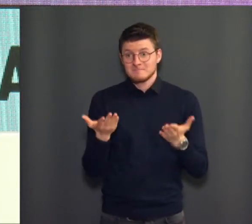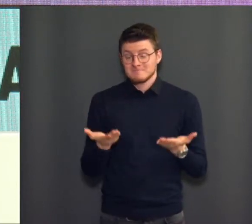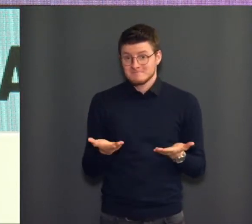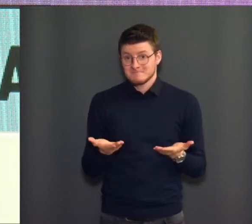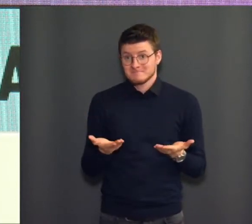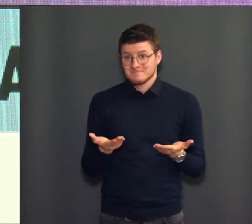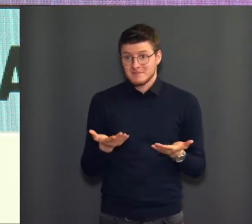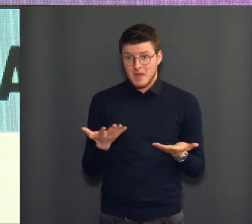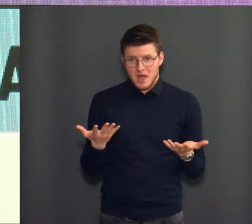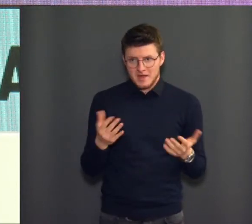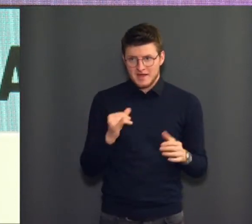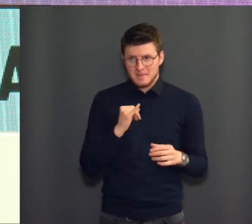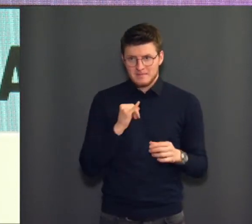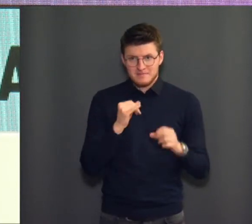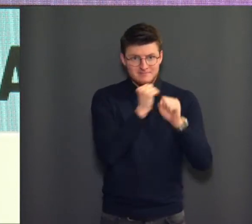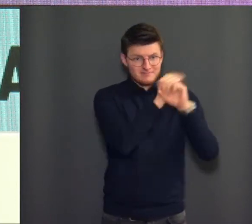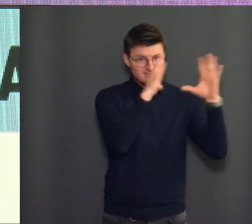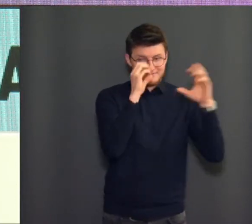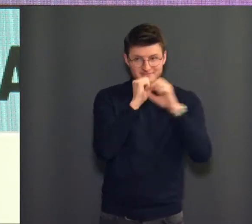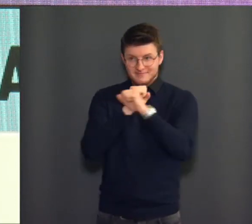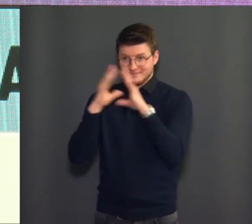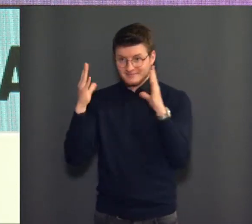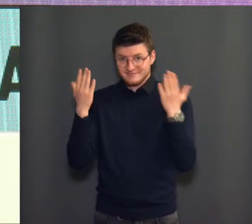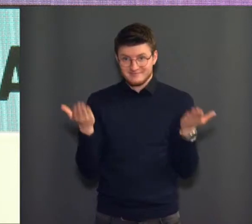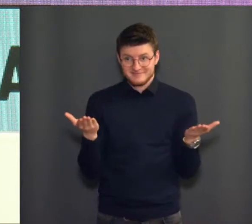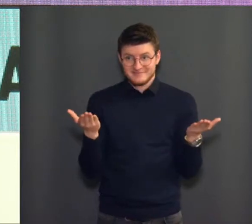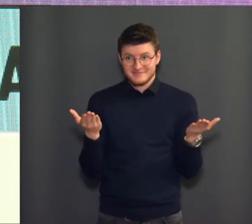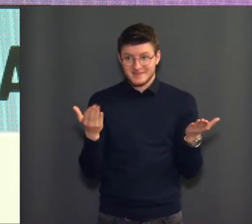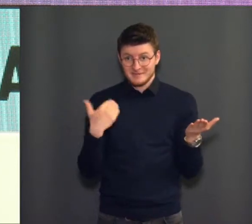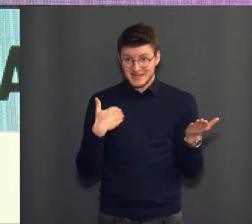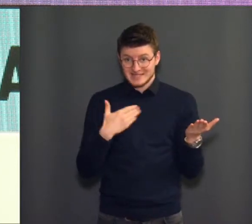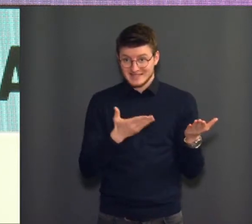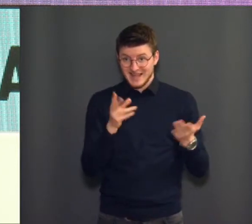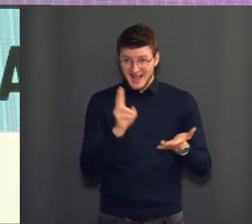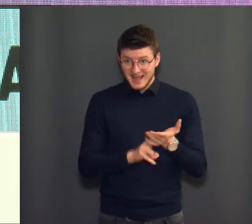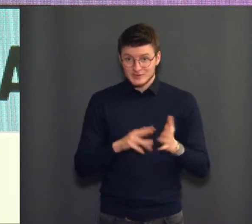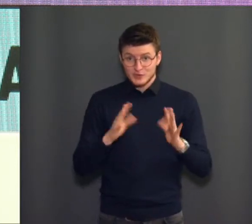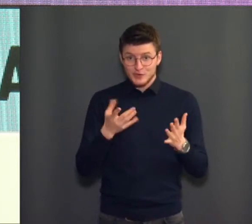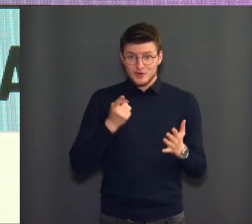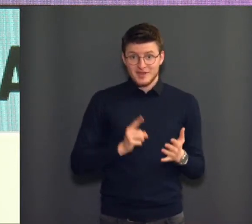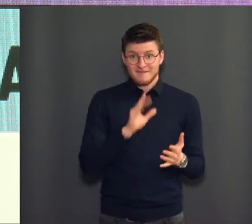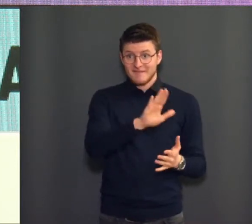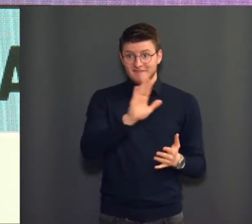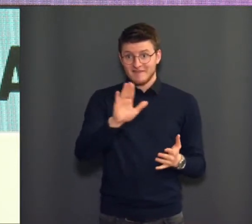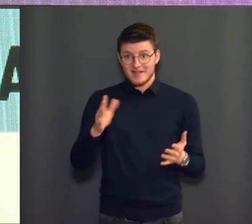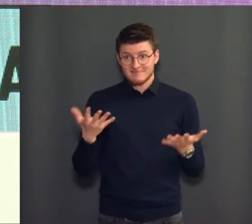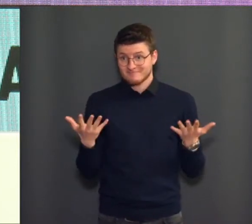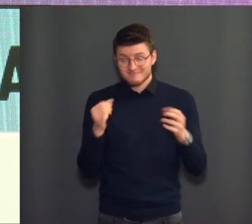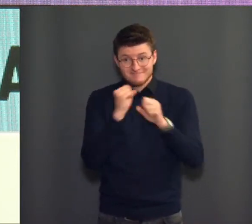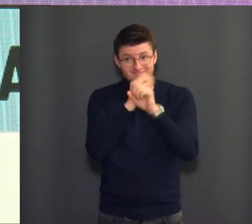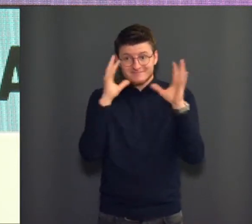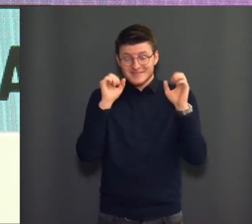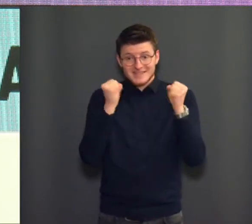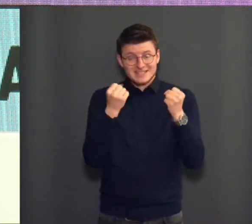gaan gedragen. Dat is de onzekerheid in het systeem. Dat is iets waar we zelf voor gaan moeten zorgen.